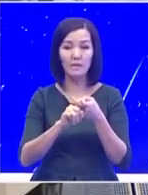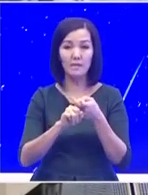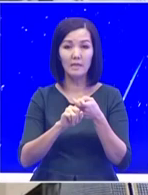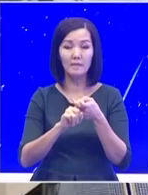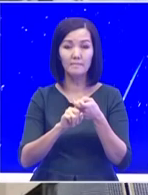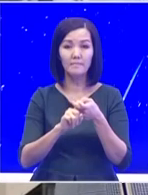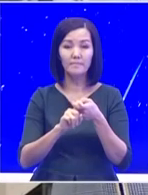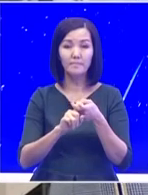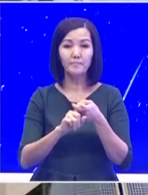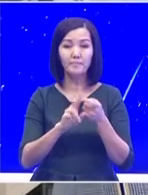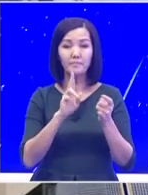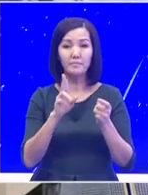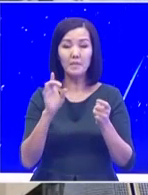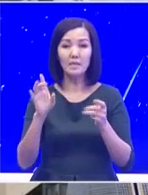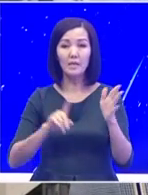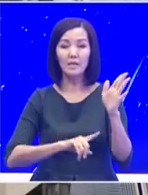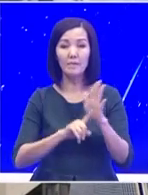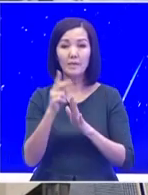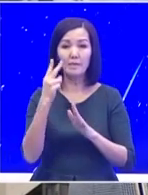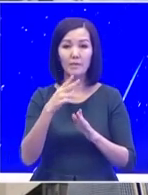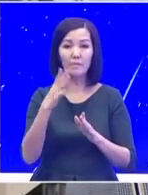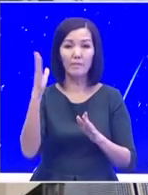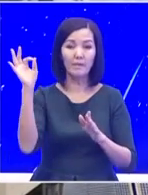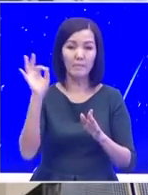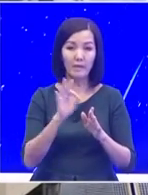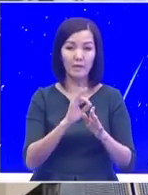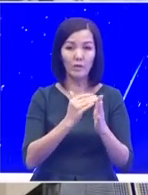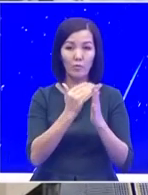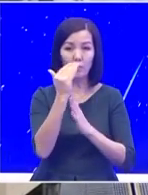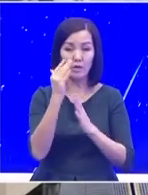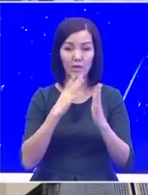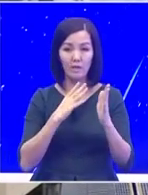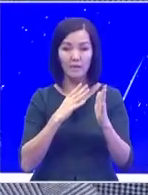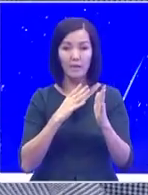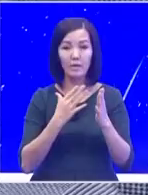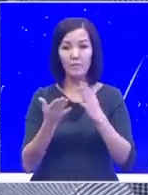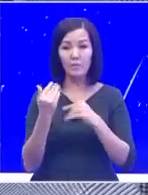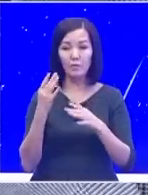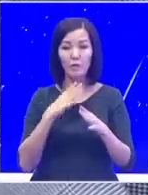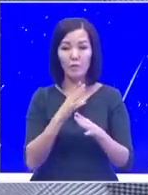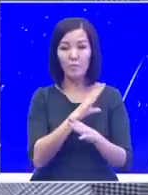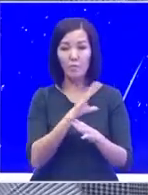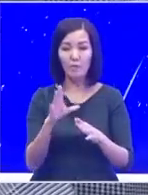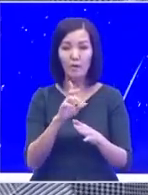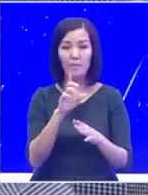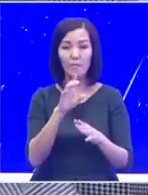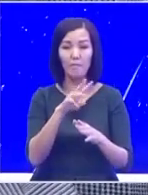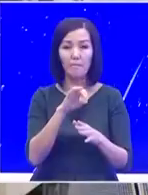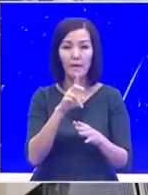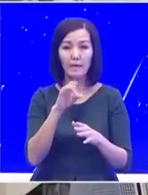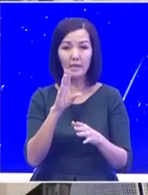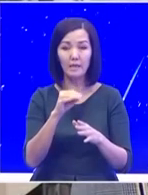осы қаңтардан бастап 25%-ға көтеріліп атыр. Және де мынау бұрында болмаған магистрлер